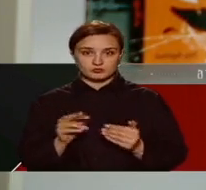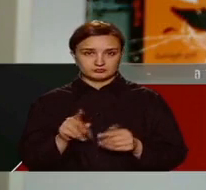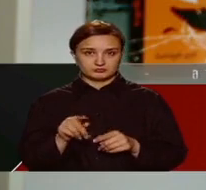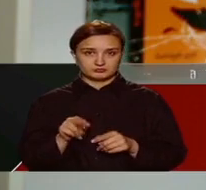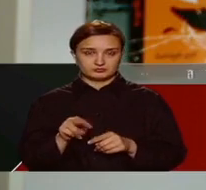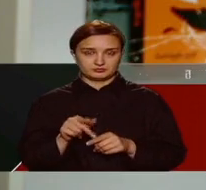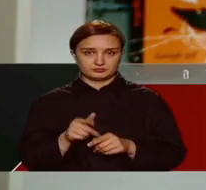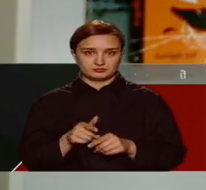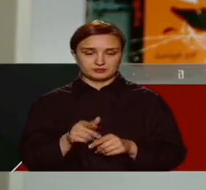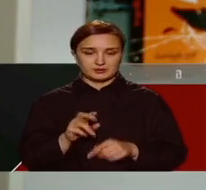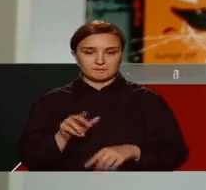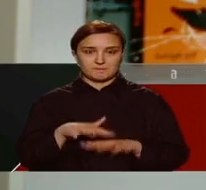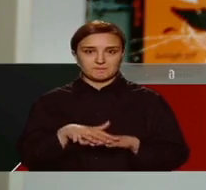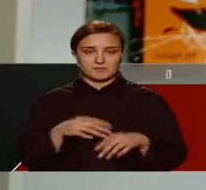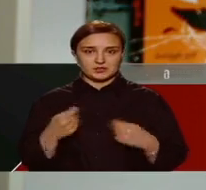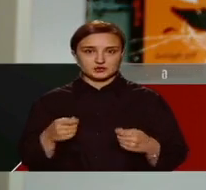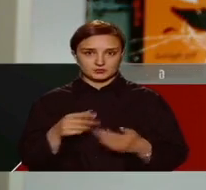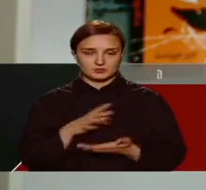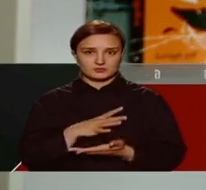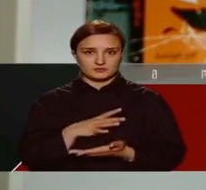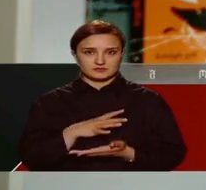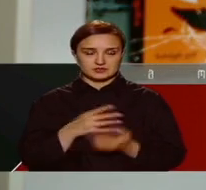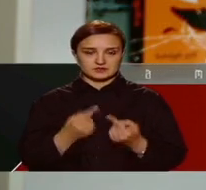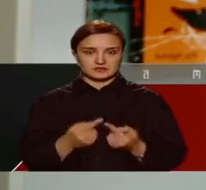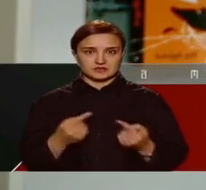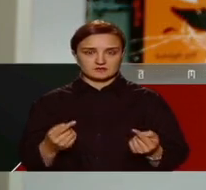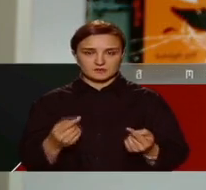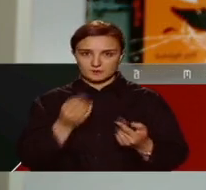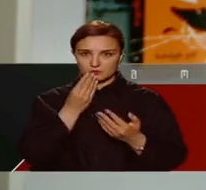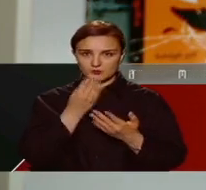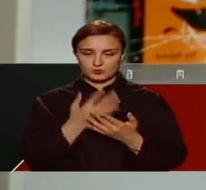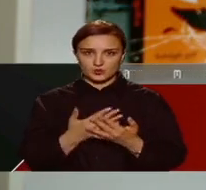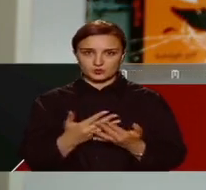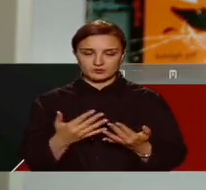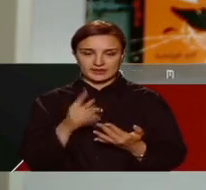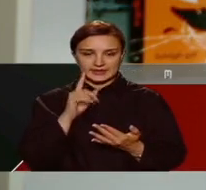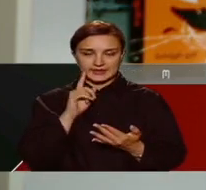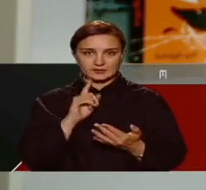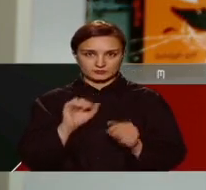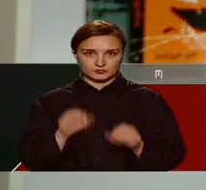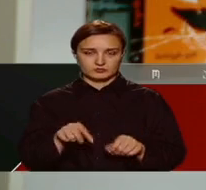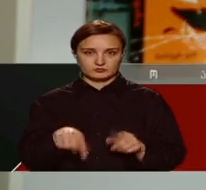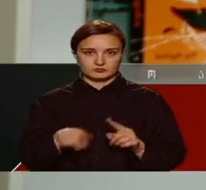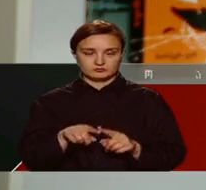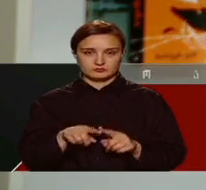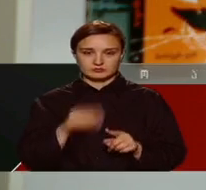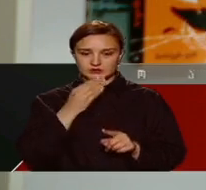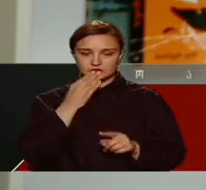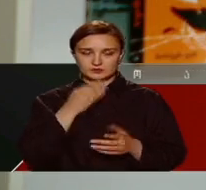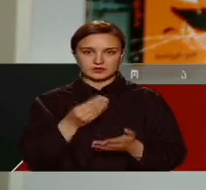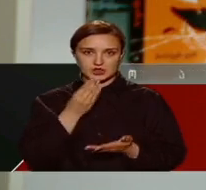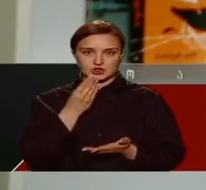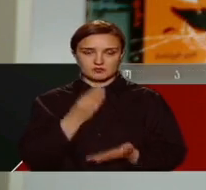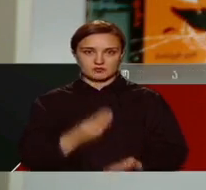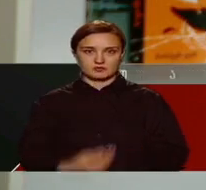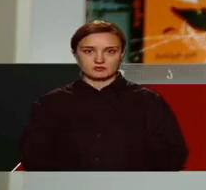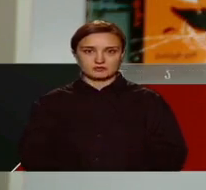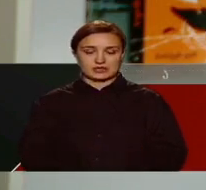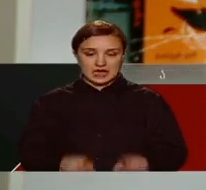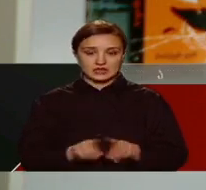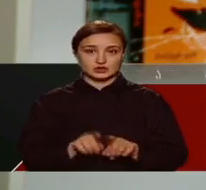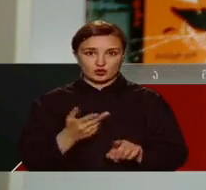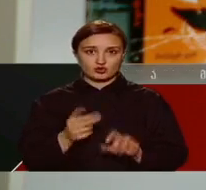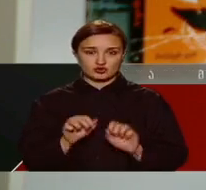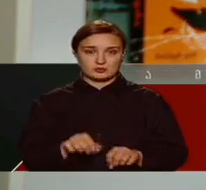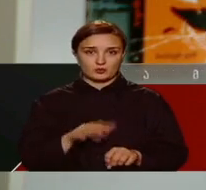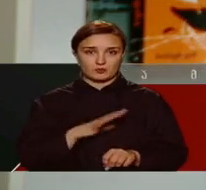იყო ბაზრობა სხვადასხვა პროდუქტების, სადაც გემრიელად შეგეძლო საჭმელიც გეჭამა. ასე ხო